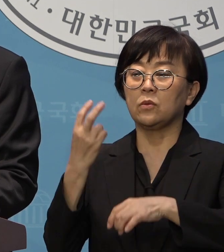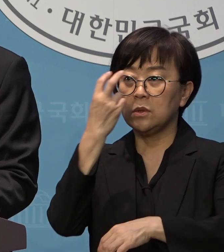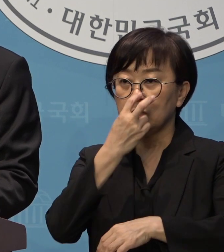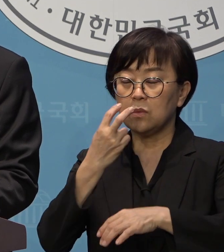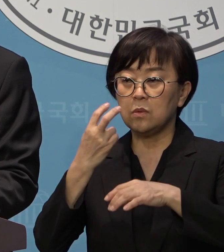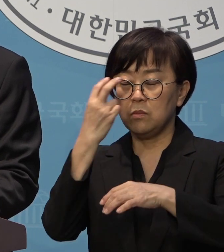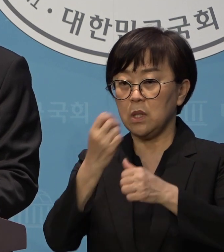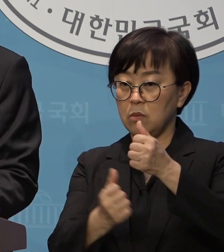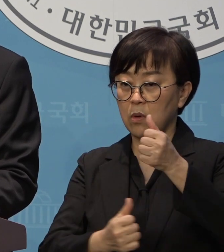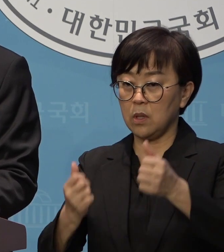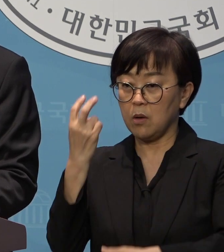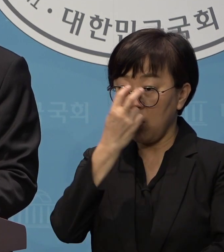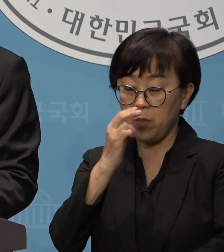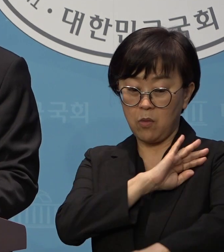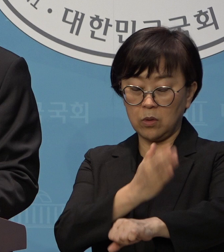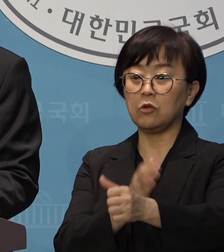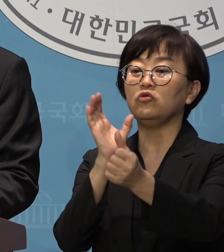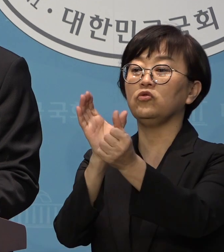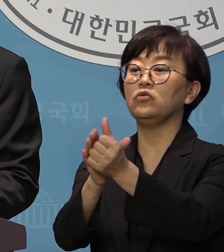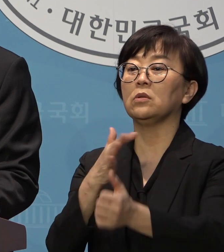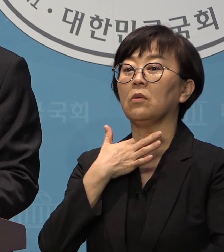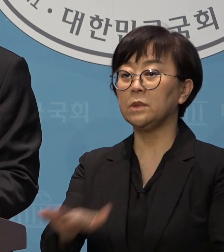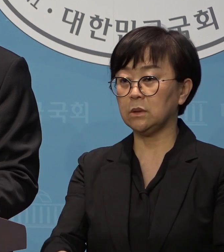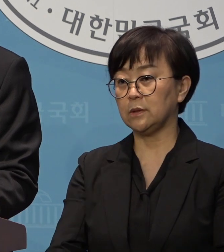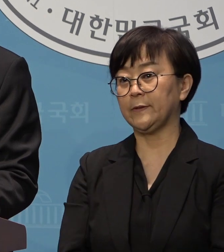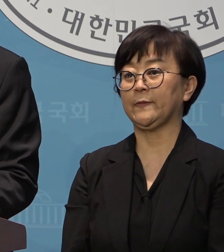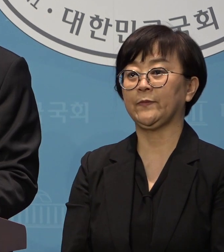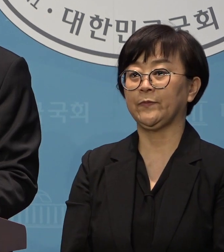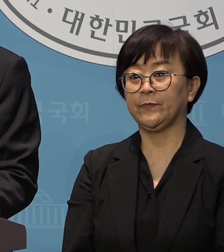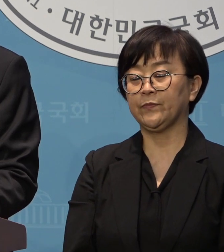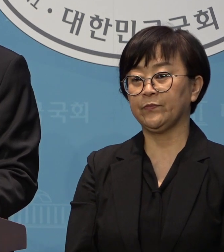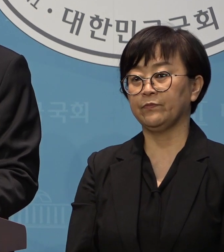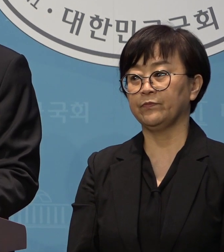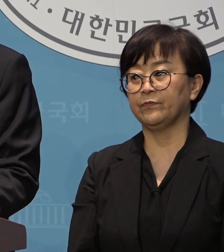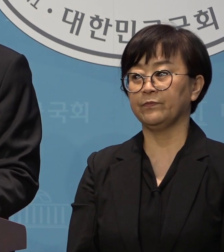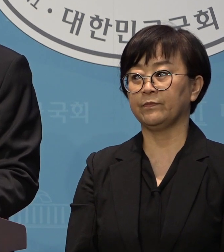방송통신심의위원회에 검열 권한을 부여한 적이 없습니다.